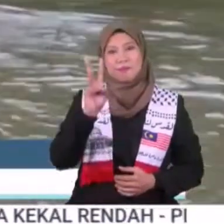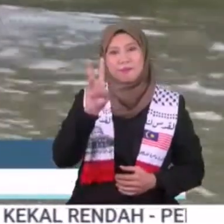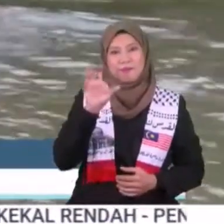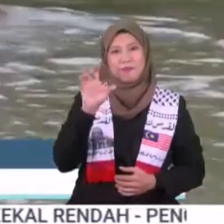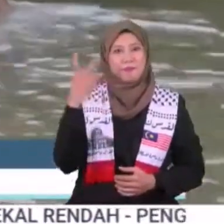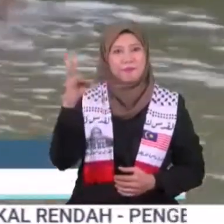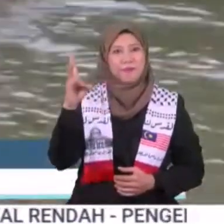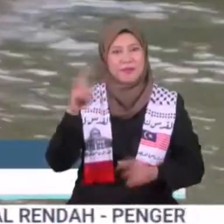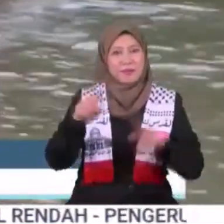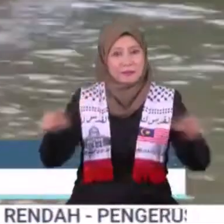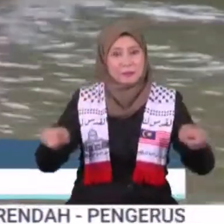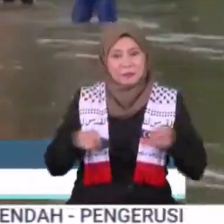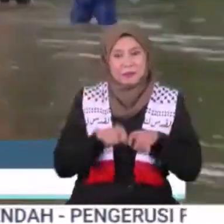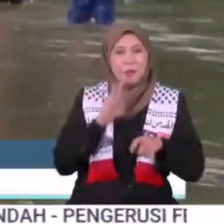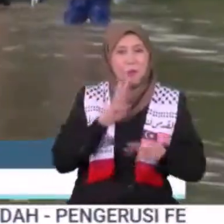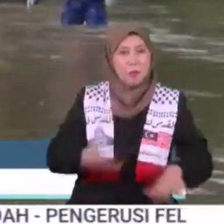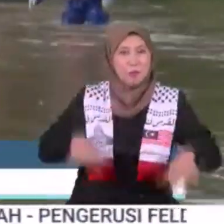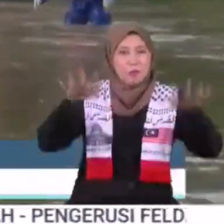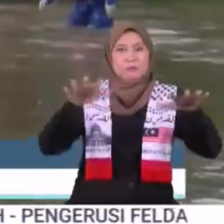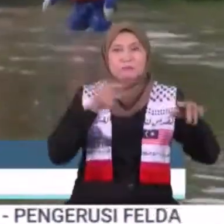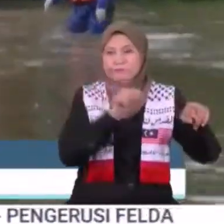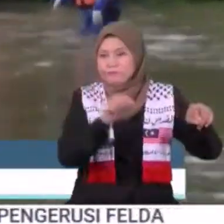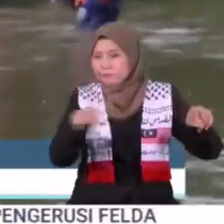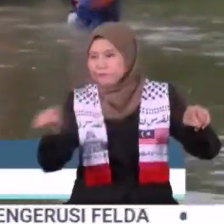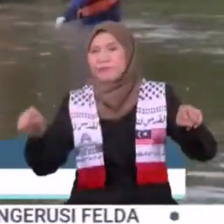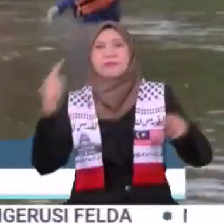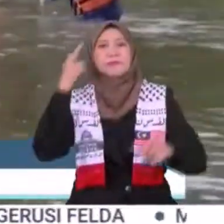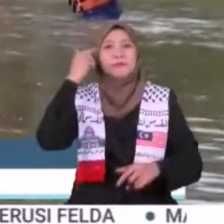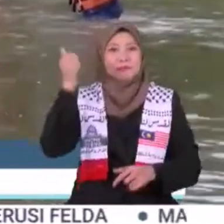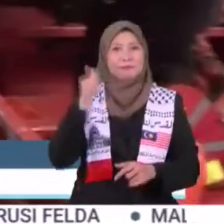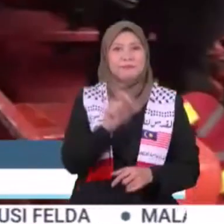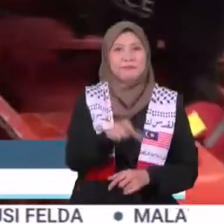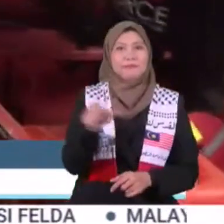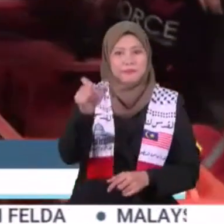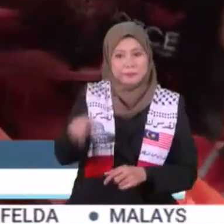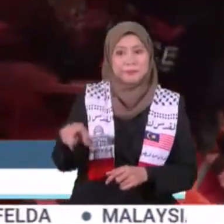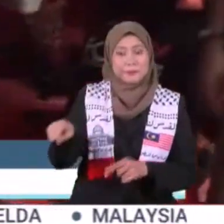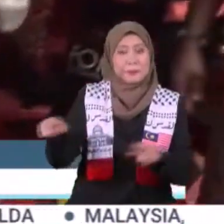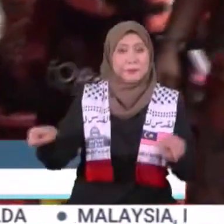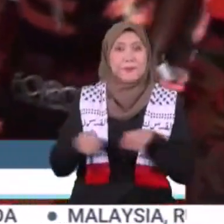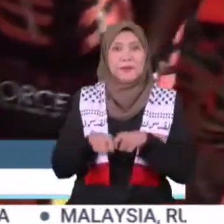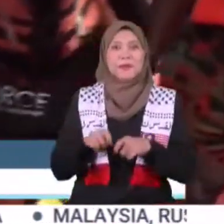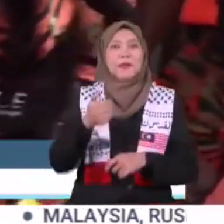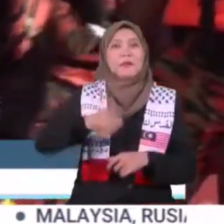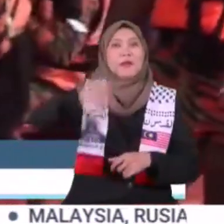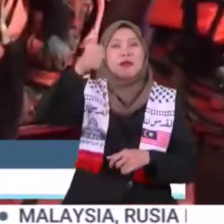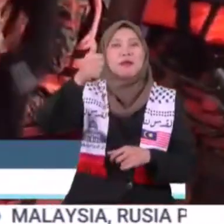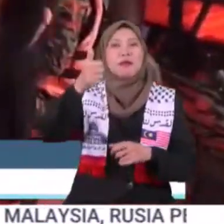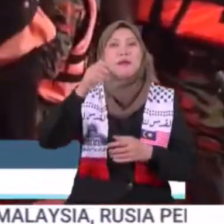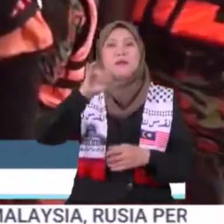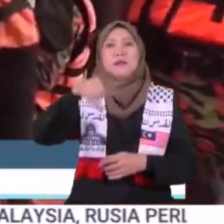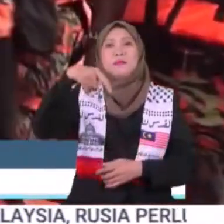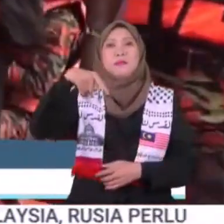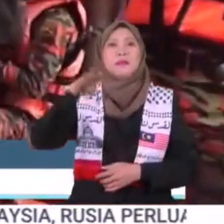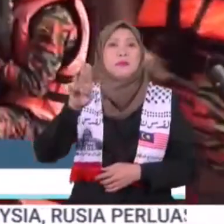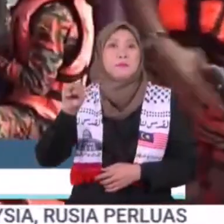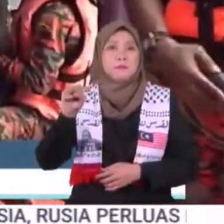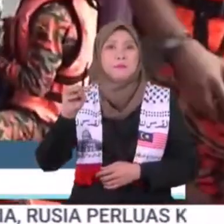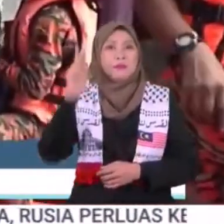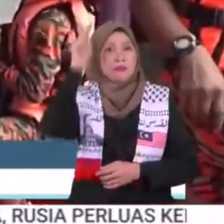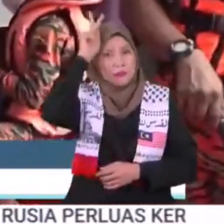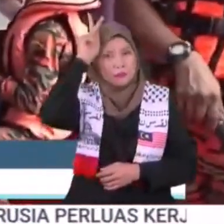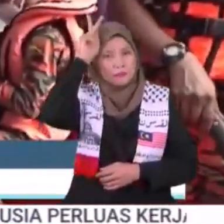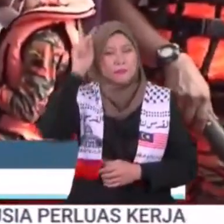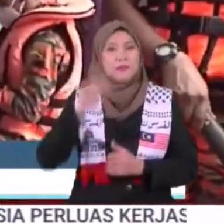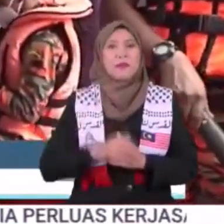...617 hotspot berisiko banjir di Kelantan telah dikenal pasti. Itu menurut pengarah JBPM Kelantan, Zainal Madasin.